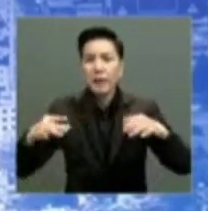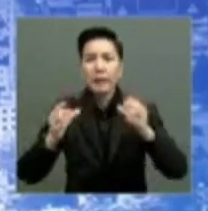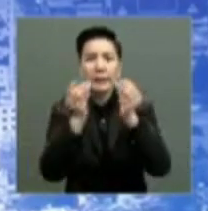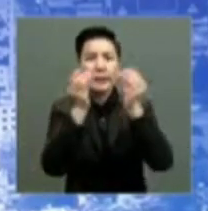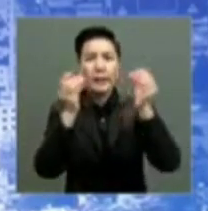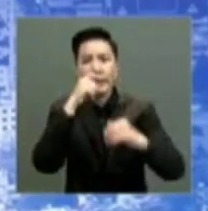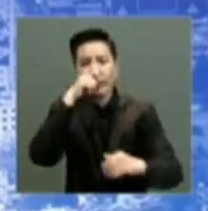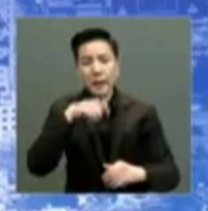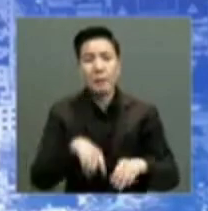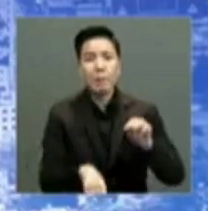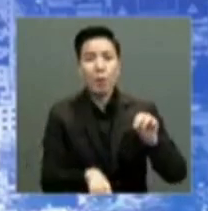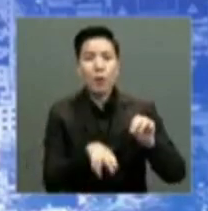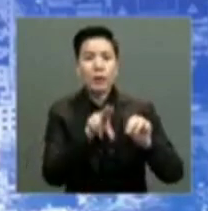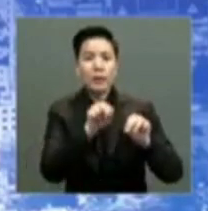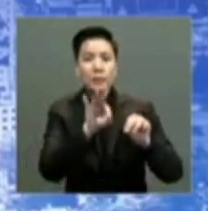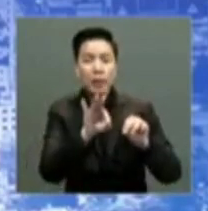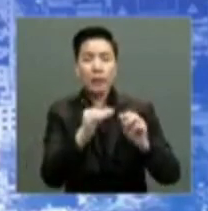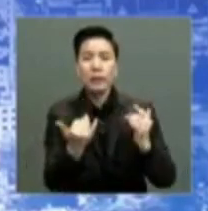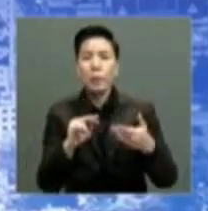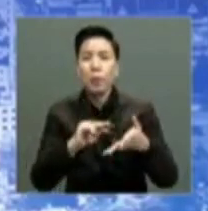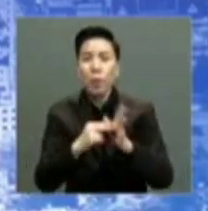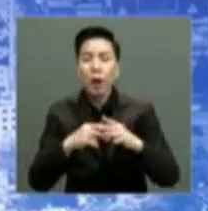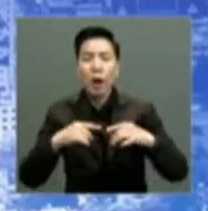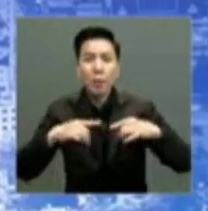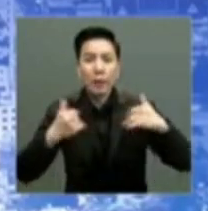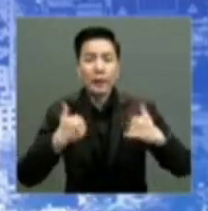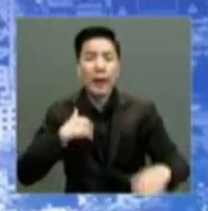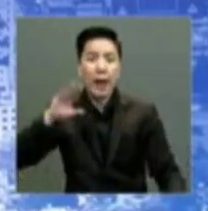นะที่ถามเรื่องของมาตราการคัดกรองคนไทยเข้าประเทศและมีการกำหนดข้อกำหนดเรื่องของการขอเอกสารต่างๆรวมถึงเรื่องของการปิดน่านฟ้าที่ถูกวิพากษ์วิจารณ์ว่าอาจเป็นการกระทำที่ขัดกับรัฐธรรมนูญมาตรา39ที่ระบุว่าการห้ามคนสัญชาติไทยเข้าประเทศนั้นทำไม่ได้ในเรื่องนี้รัฐบาลมีความกังวลใจนะคะว่าจะกระทบต่อการทำงานรวมถึงประเด็นในข้อกฎหมายในอนาคตค่ะครับเรื่องนี้ต่างท่านผู้อำนวยการศูนย์ในการประชุมกันตั้งแต่รอบแรกๆนะครับที่จะมีคนไทยกลับเข้ามาอย่างกรณีของคนอินโดนีเซียเนี่ยก็คุยกันอยู่ตรงนั้นเรายินดีต้อนรับ